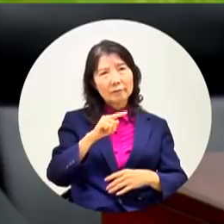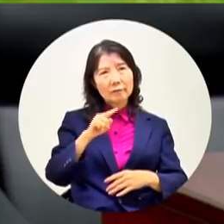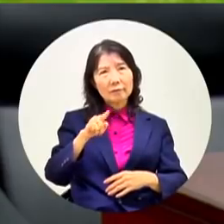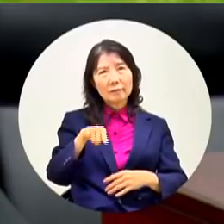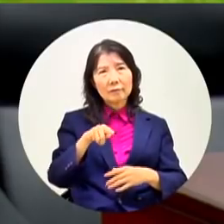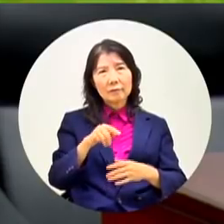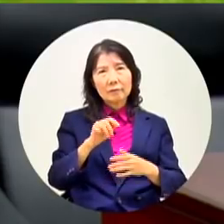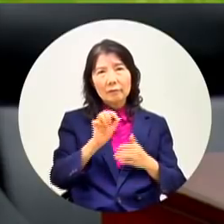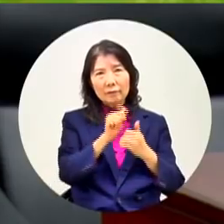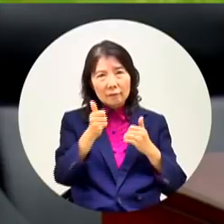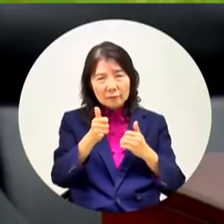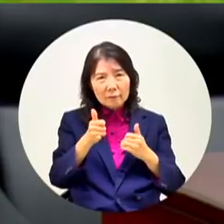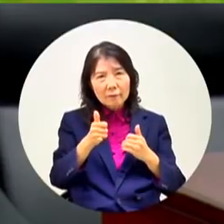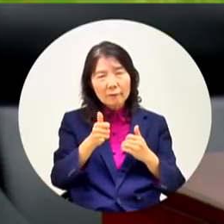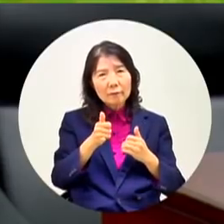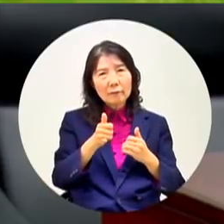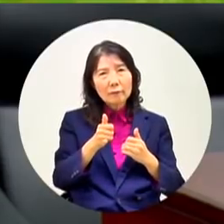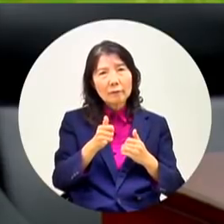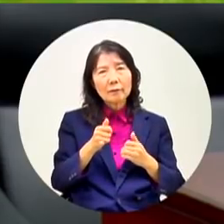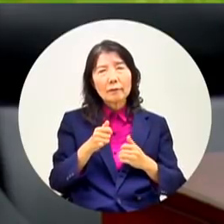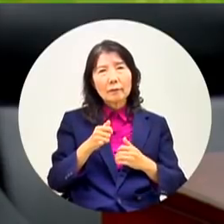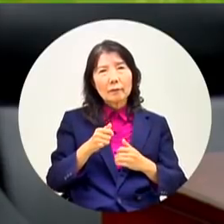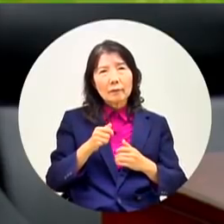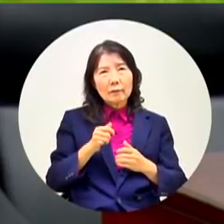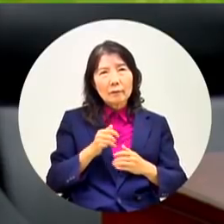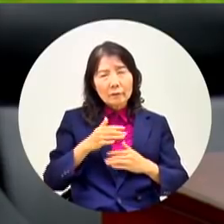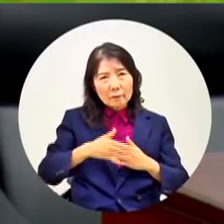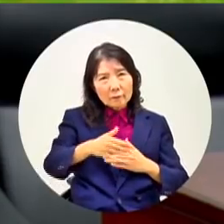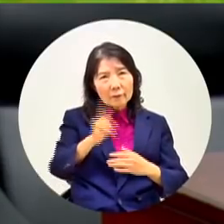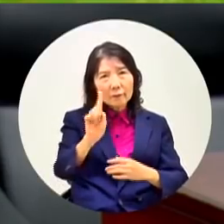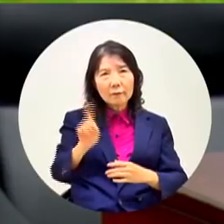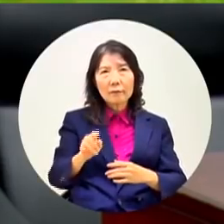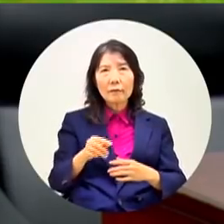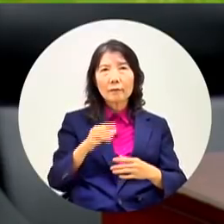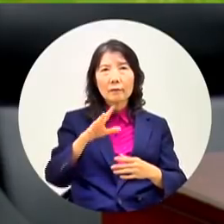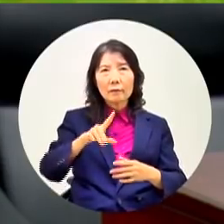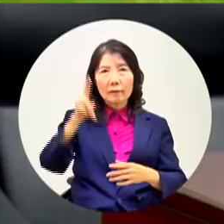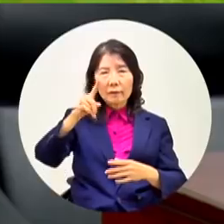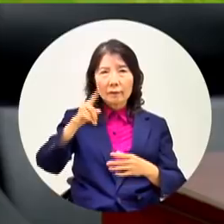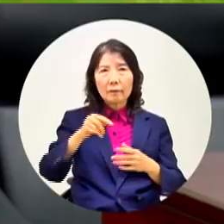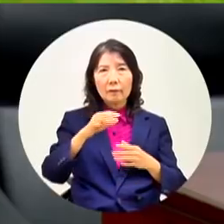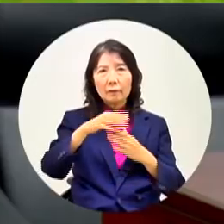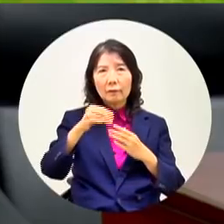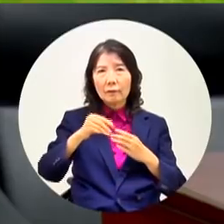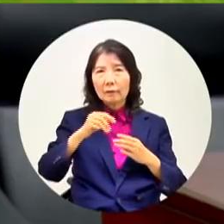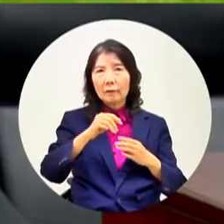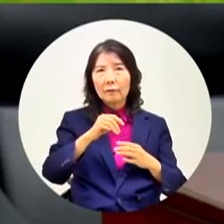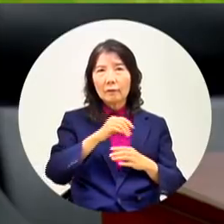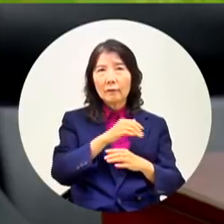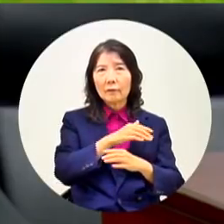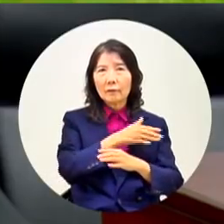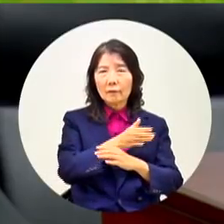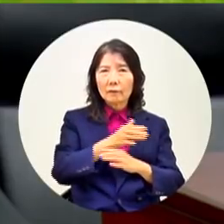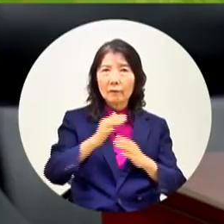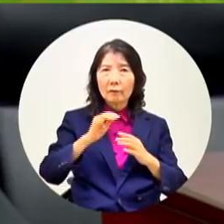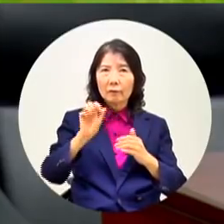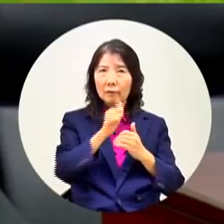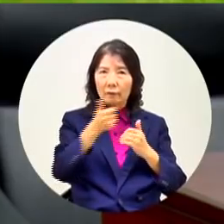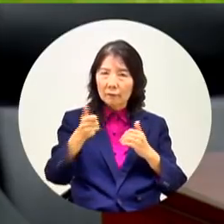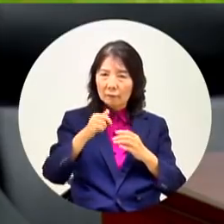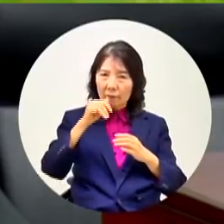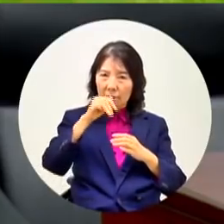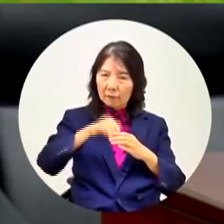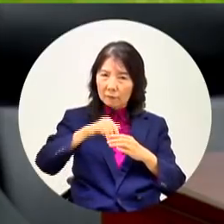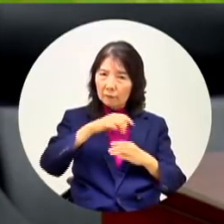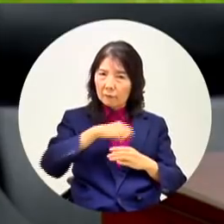路？第一届要选县议员，我相信任何一个人都